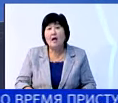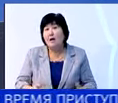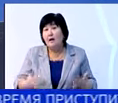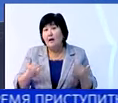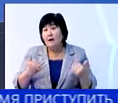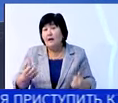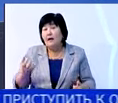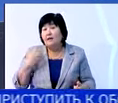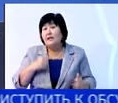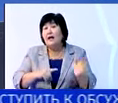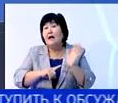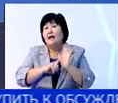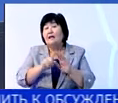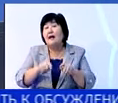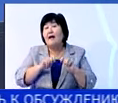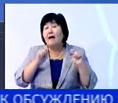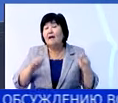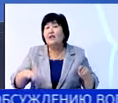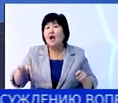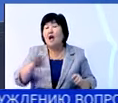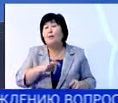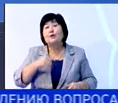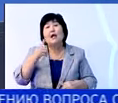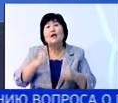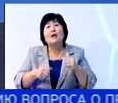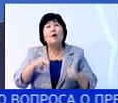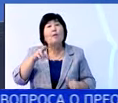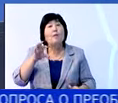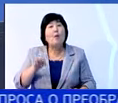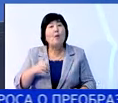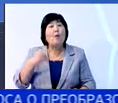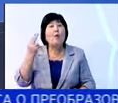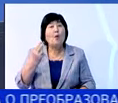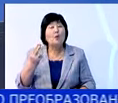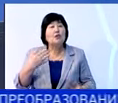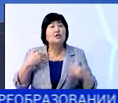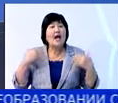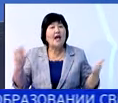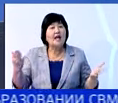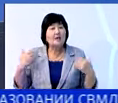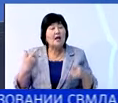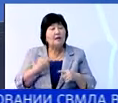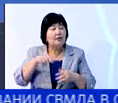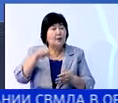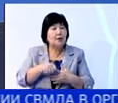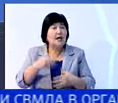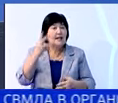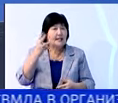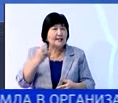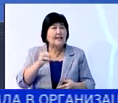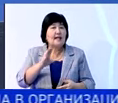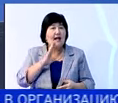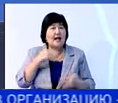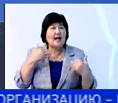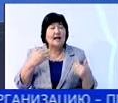Сегодня в Кызылорде стартовал открытый областной чемпионат по художественной гимнастике. В нем принимают участие 300